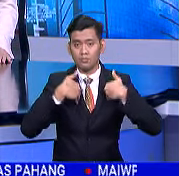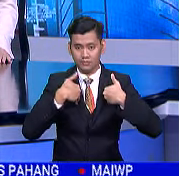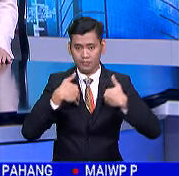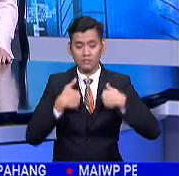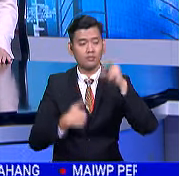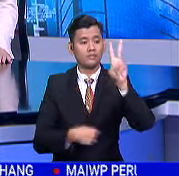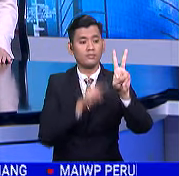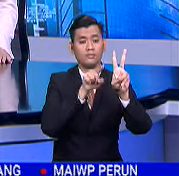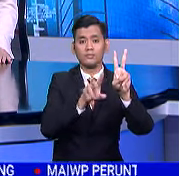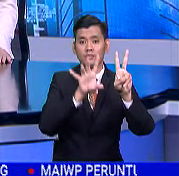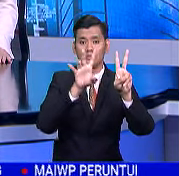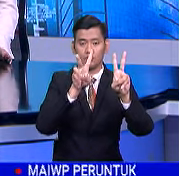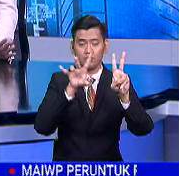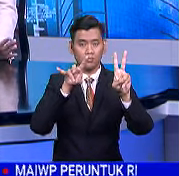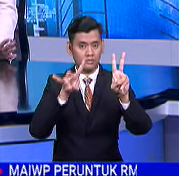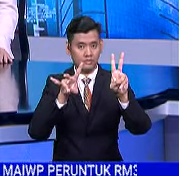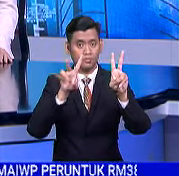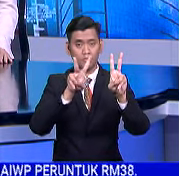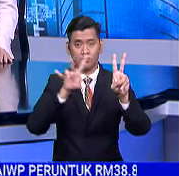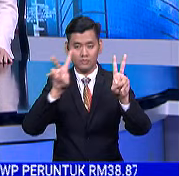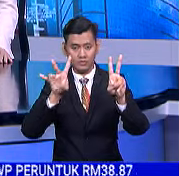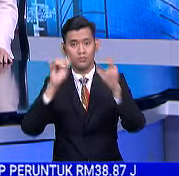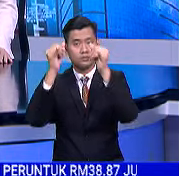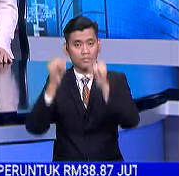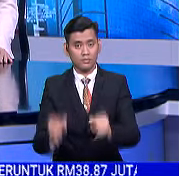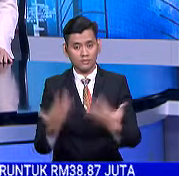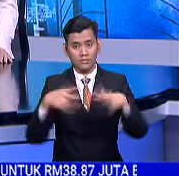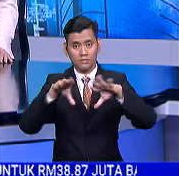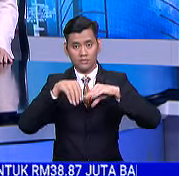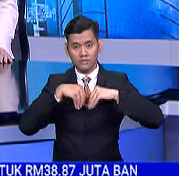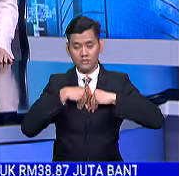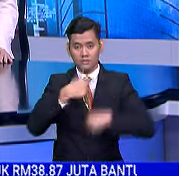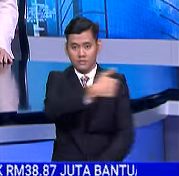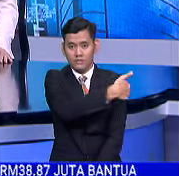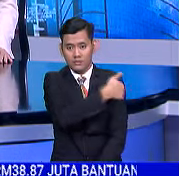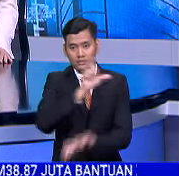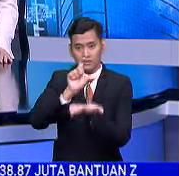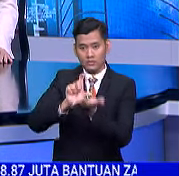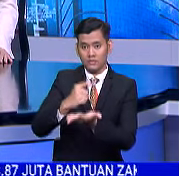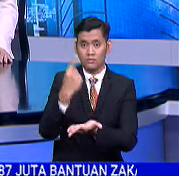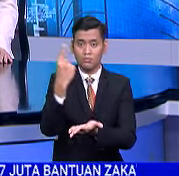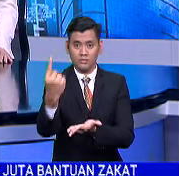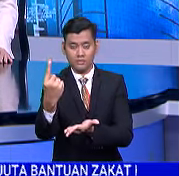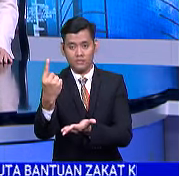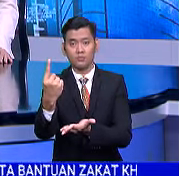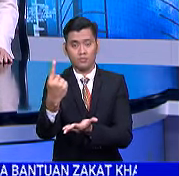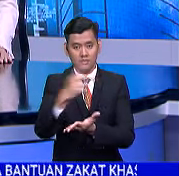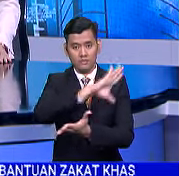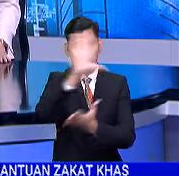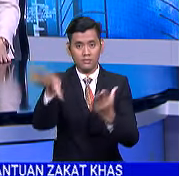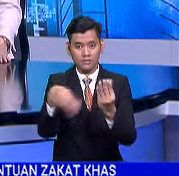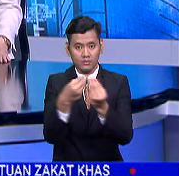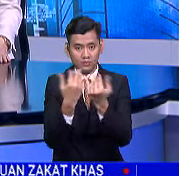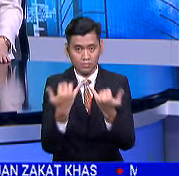lebih 2.72 juta individu telah menerima dos pertama, menjadikan jumlah keseluruhan pemberian dos pertama dan kedua